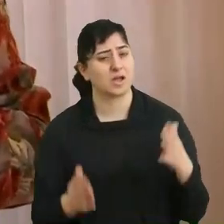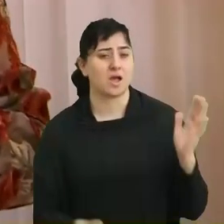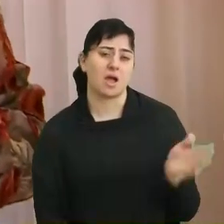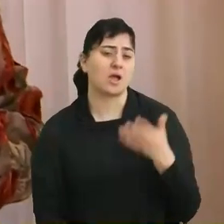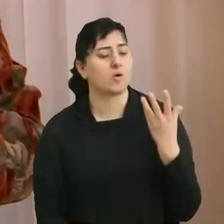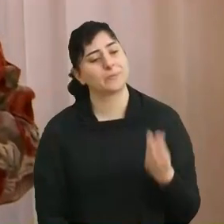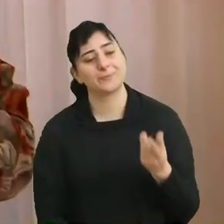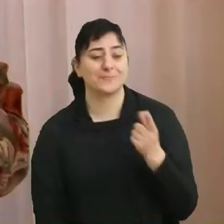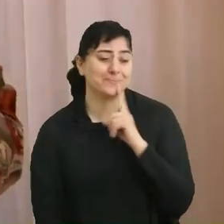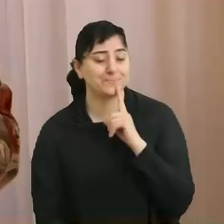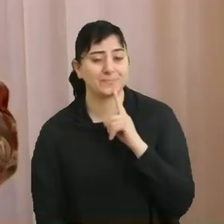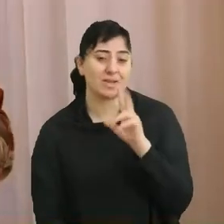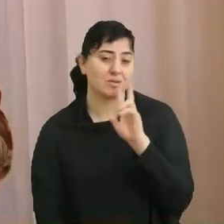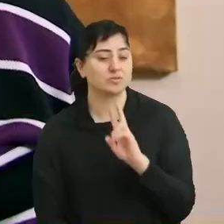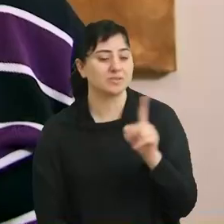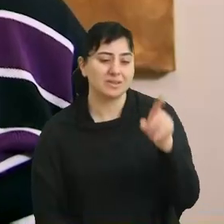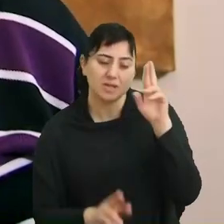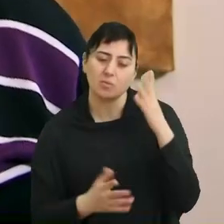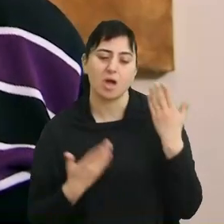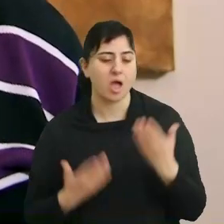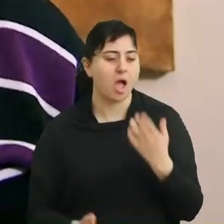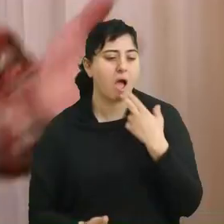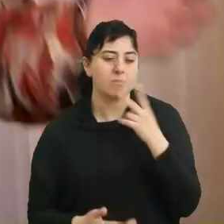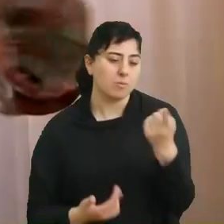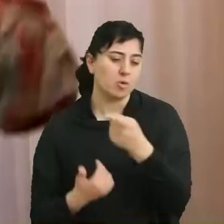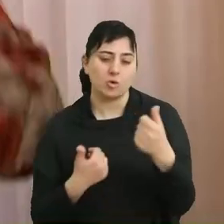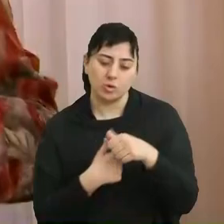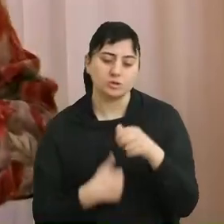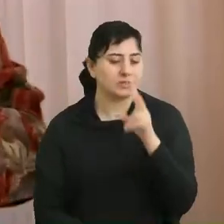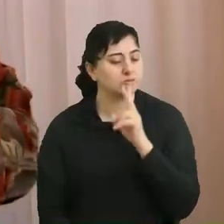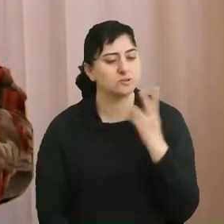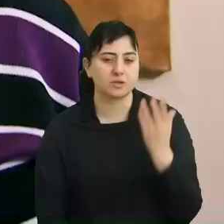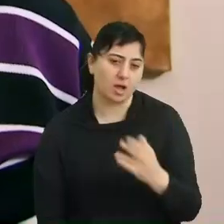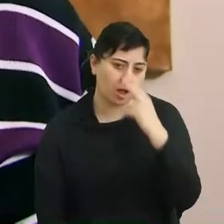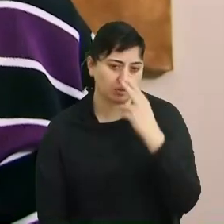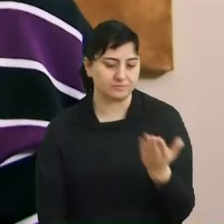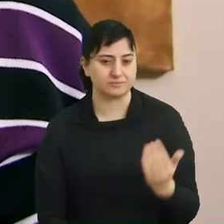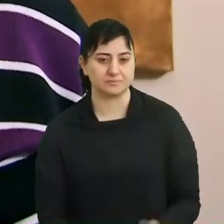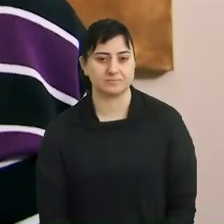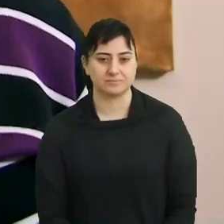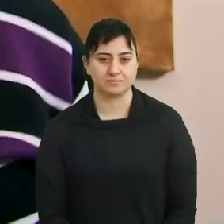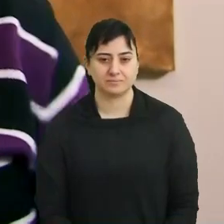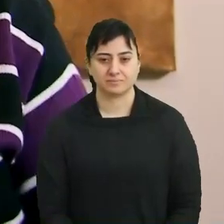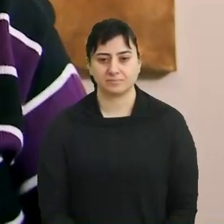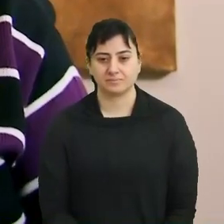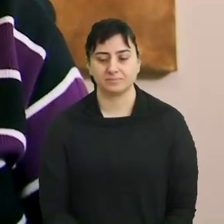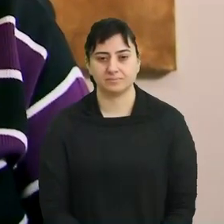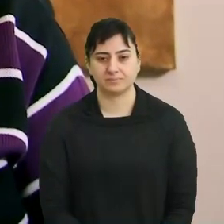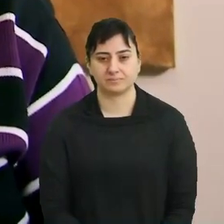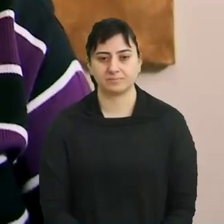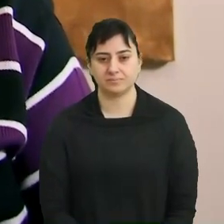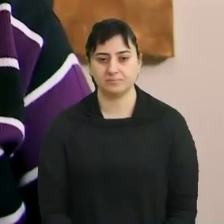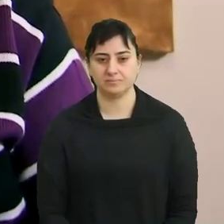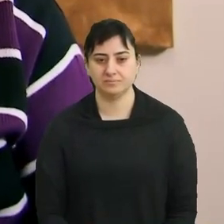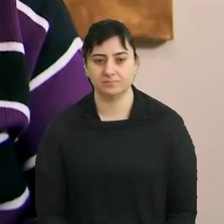tamam tamam yani. Sen yabancı değilsin, sonuçta ablamın kocasısın. Ver 200, ayağın alışsın bari. Elini zoraki cebine atıp paralarını